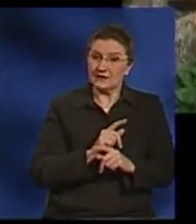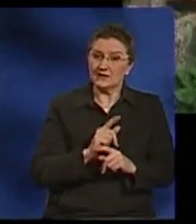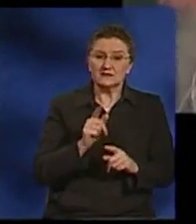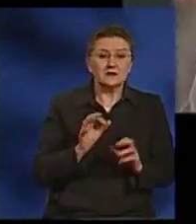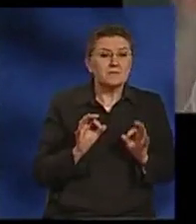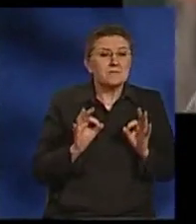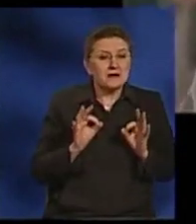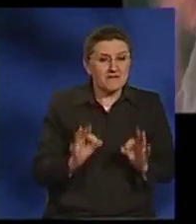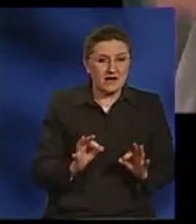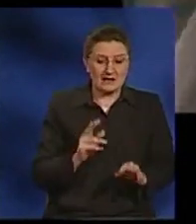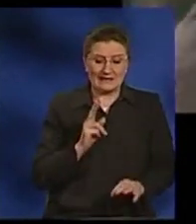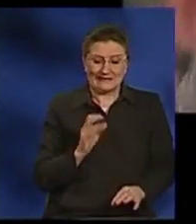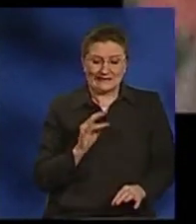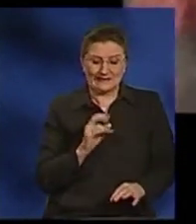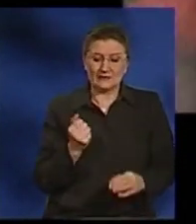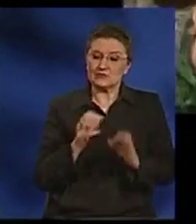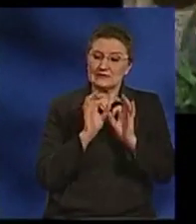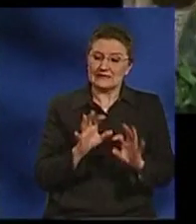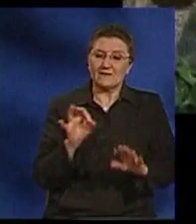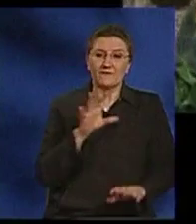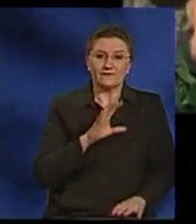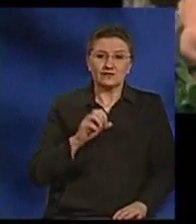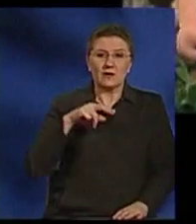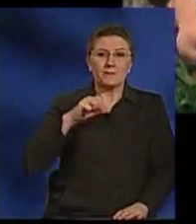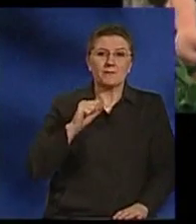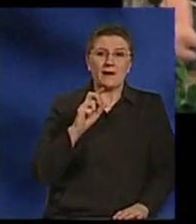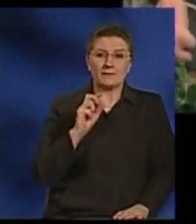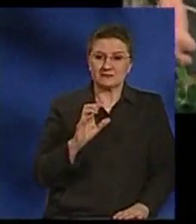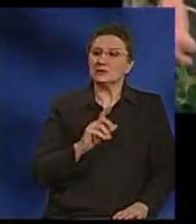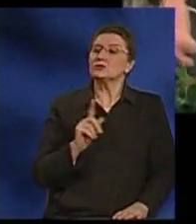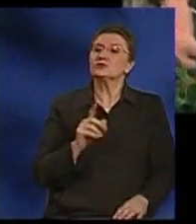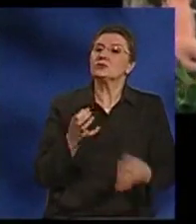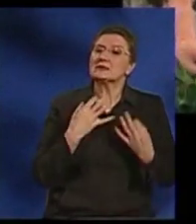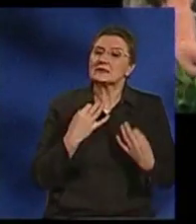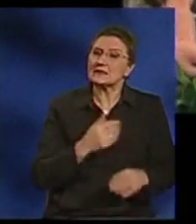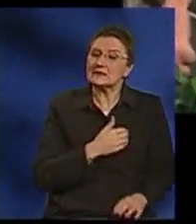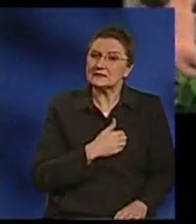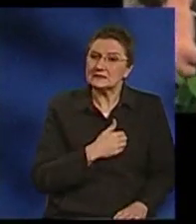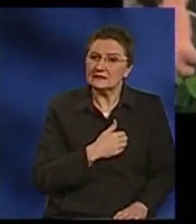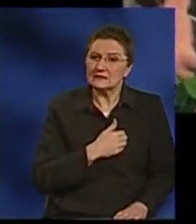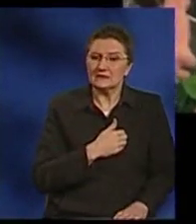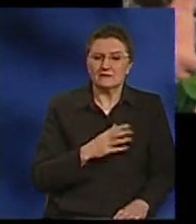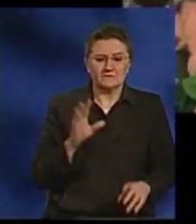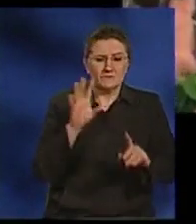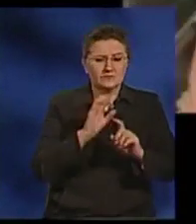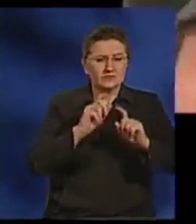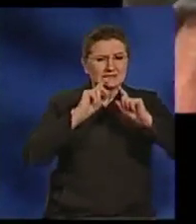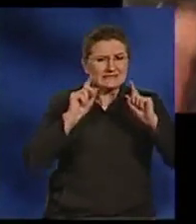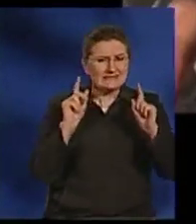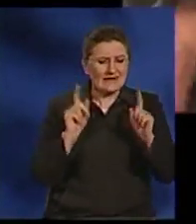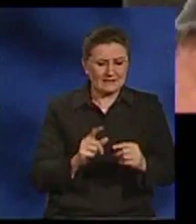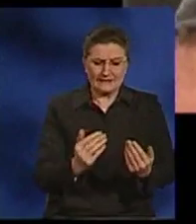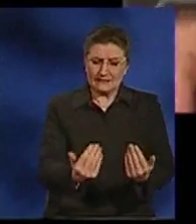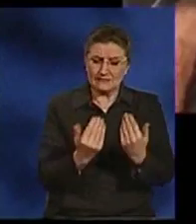Ты права, Кина. Надо обо всем рассказать папсу. Что рассказать папсу? Да. Все так странно, папс.